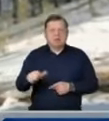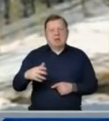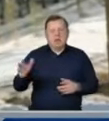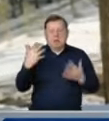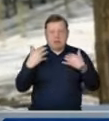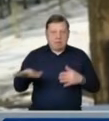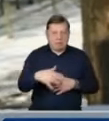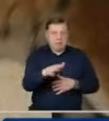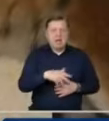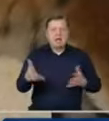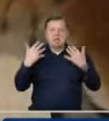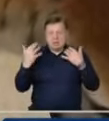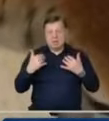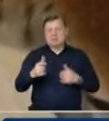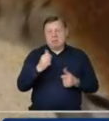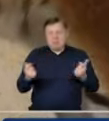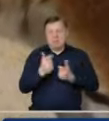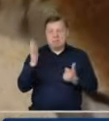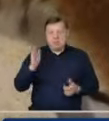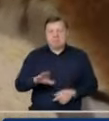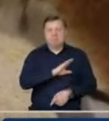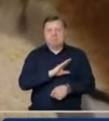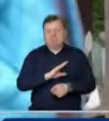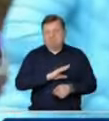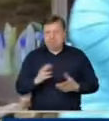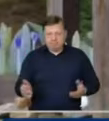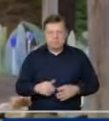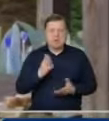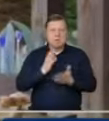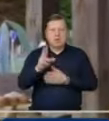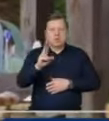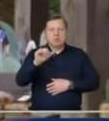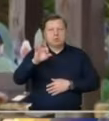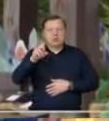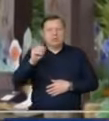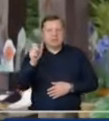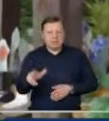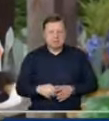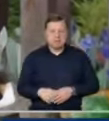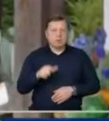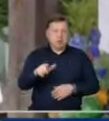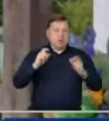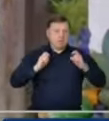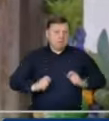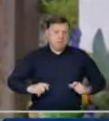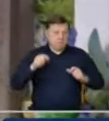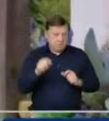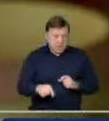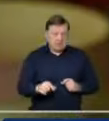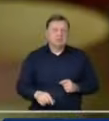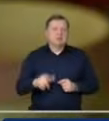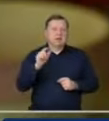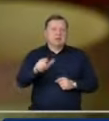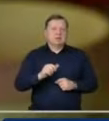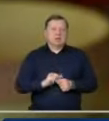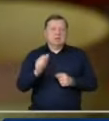Tygrysy syberyjskie zagrożone są wyginięciem głównie z powodu kłusowników. W tym domu na końcu wsi weranda jest ukwiecona nawet w środku zimy. To